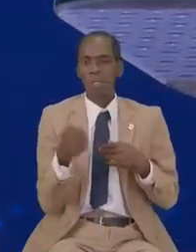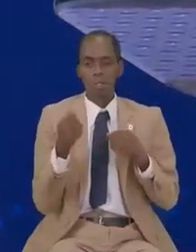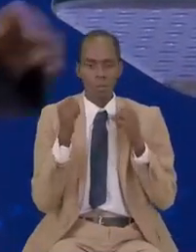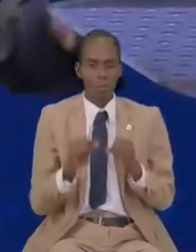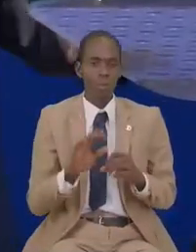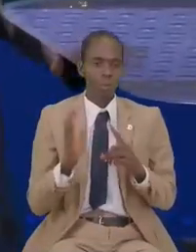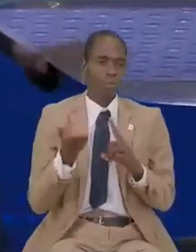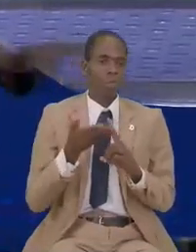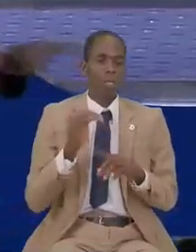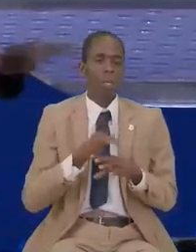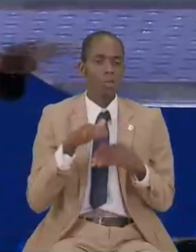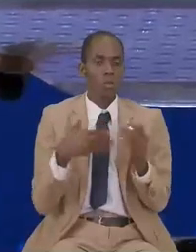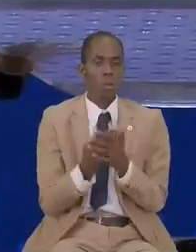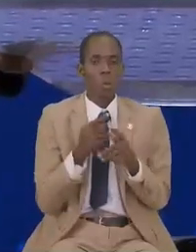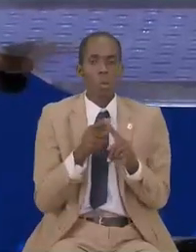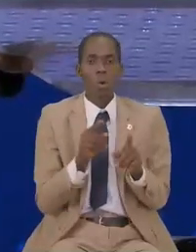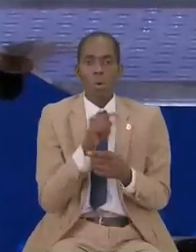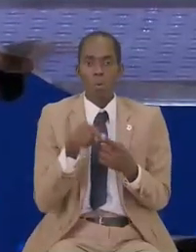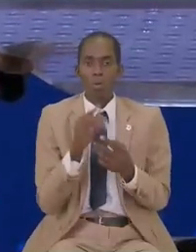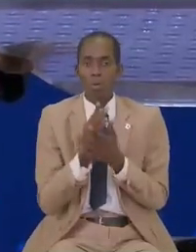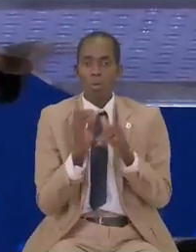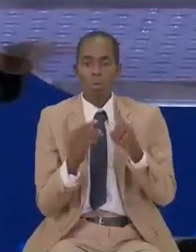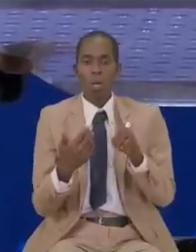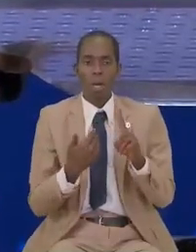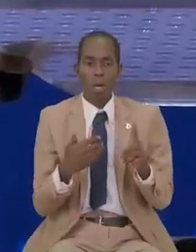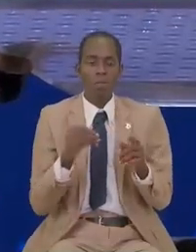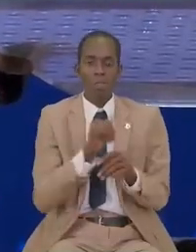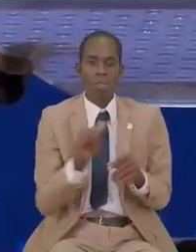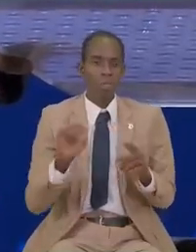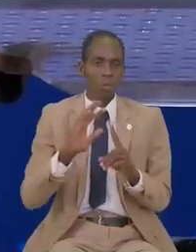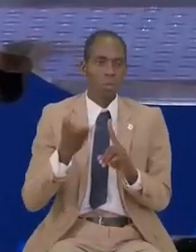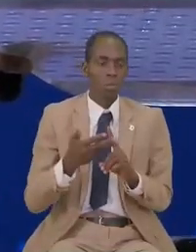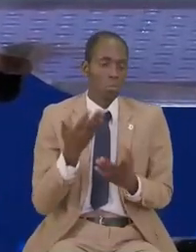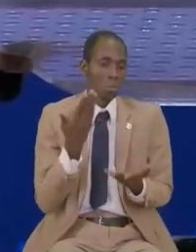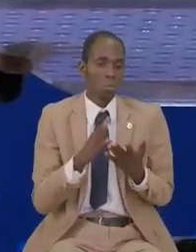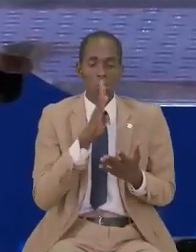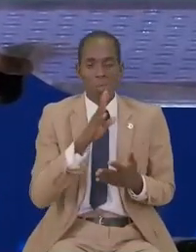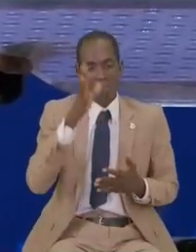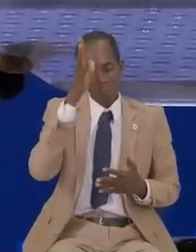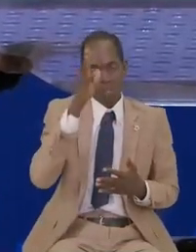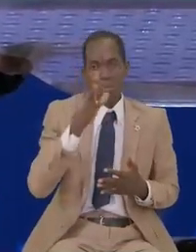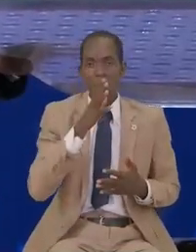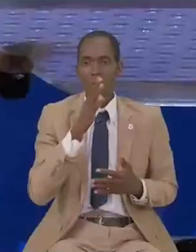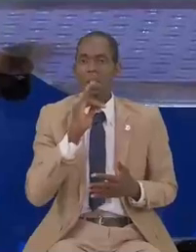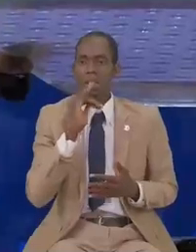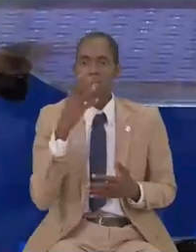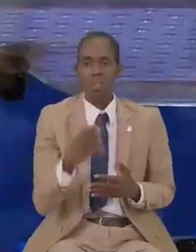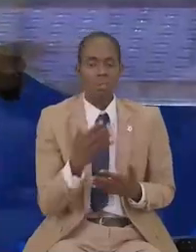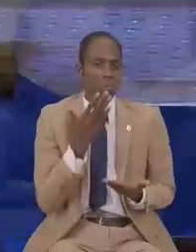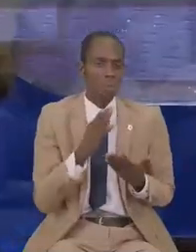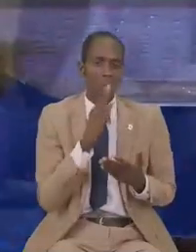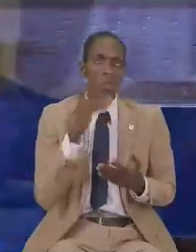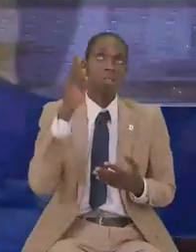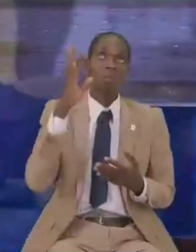lorsque quelqu'un a la conviction que papa soit là ou maman soit là, que le pasteur soit là ou pas,